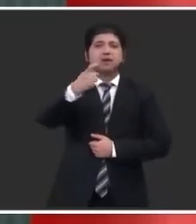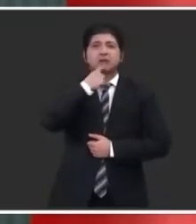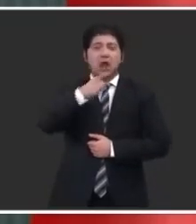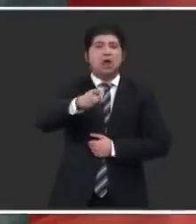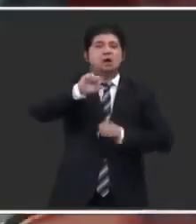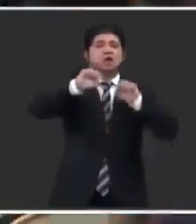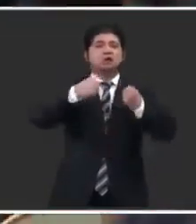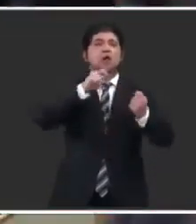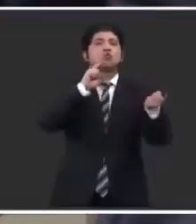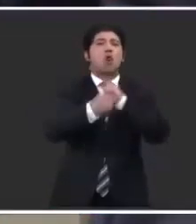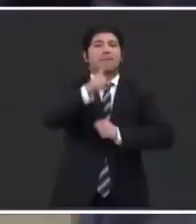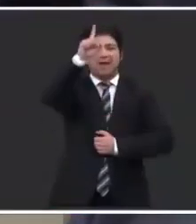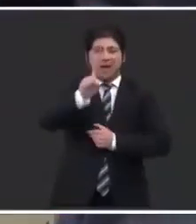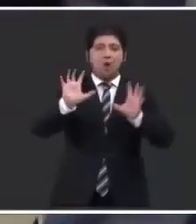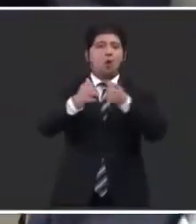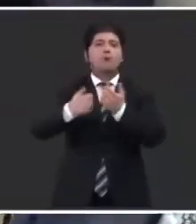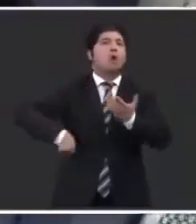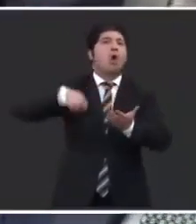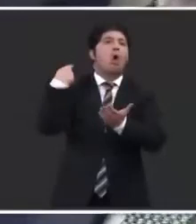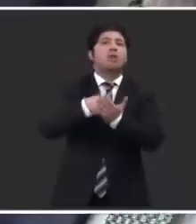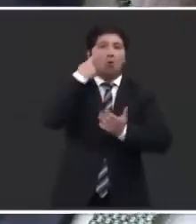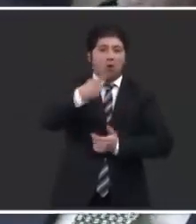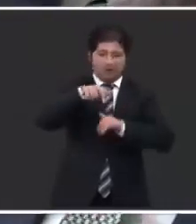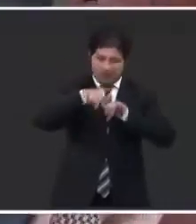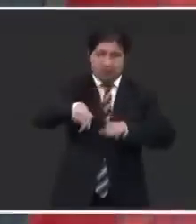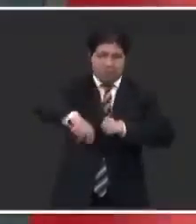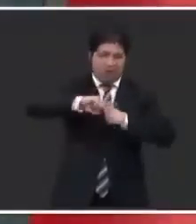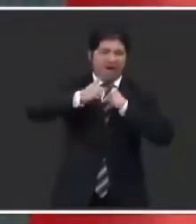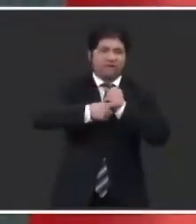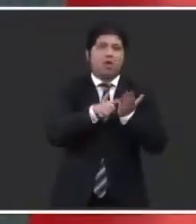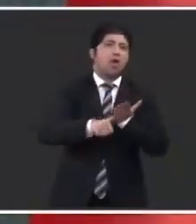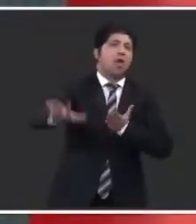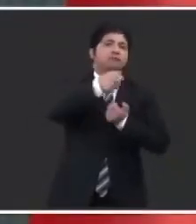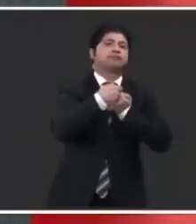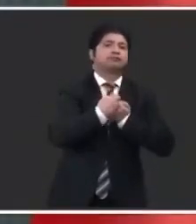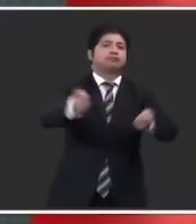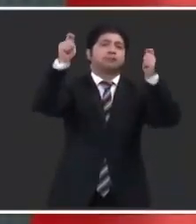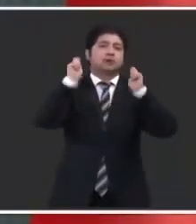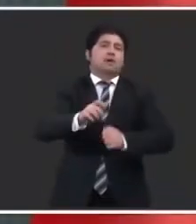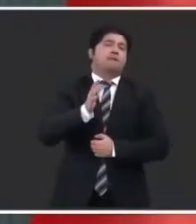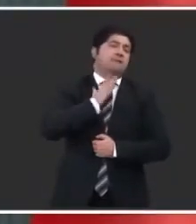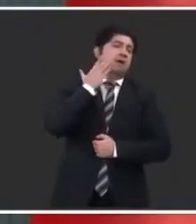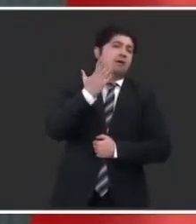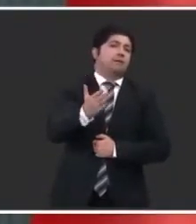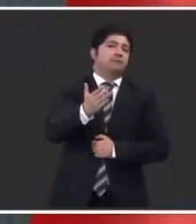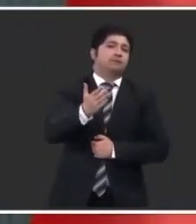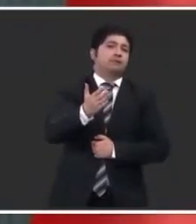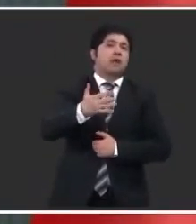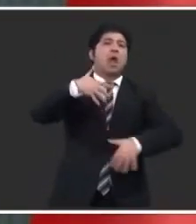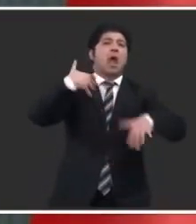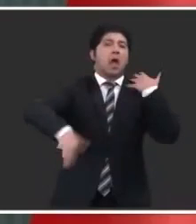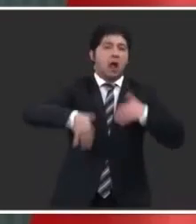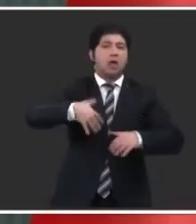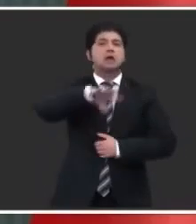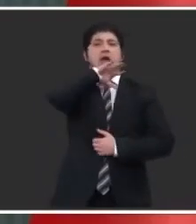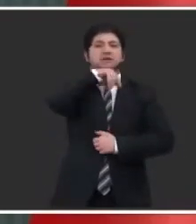kış dönemi ilk grup ödemesi de yine bu hafta içinde gerçekleştirilecektir Engelli